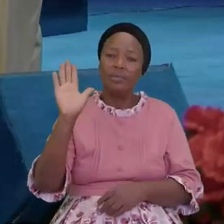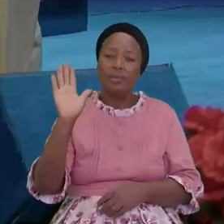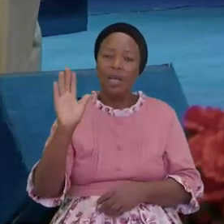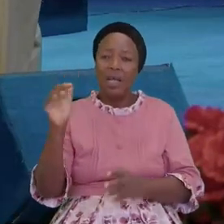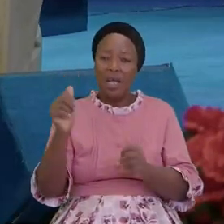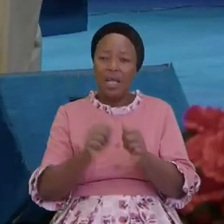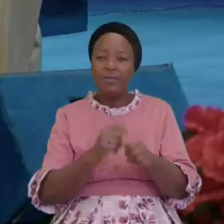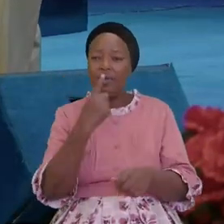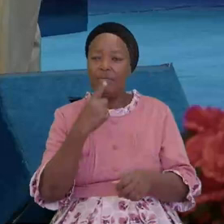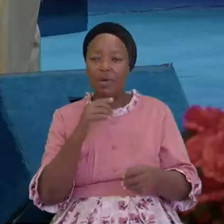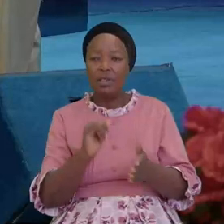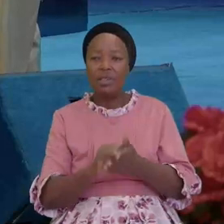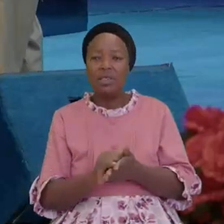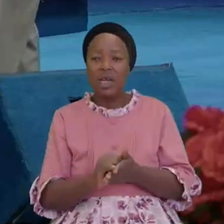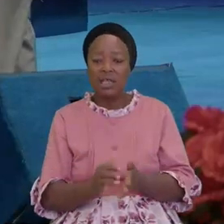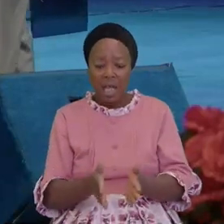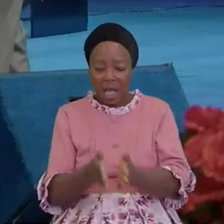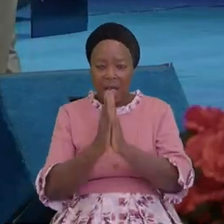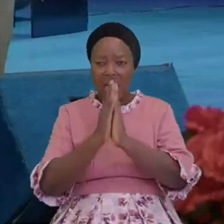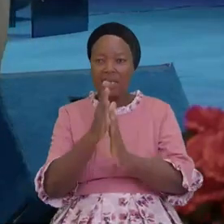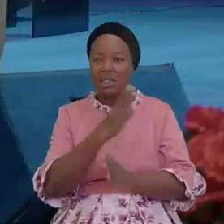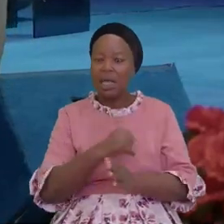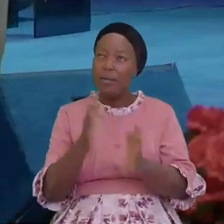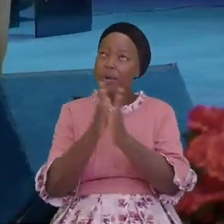Et tous ceux-là qui vont l'invoquer ce soir.